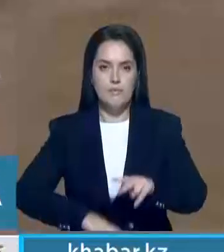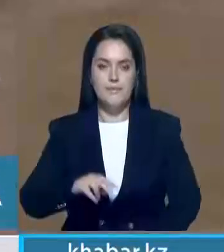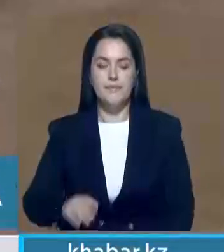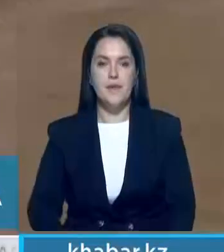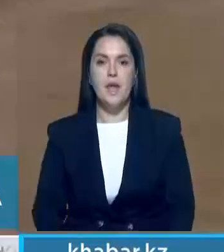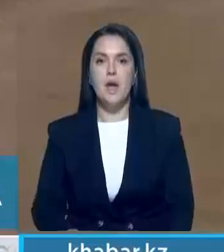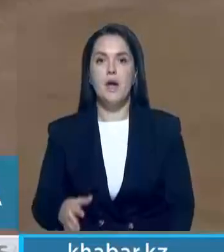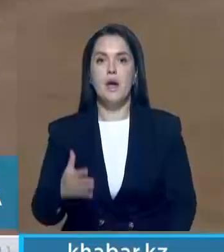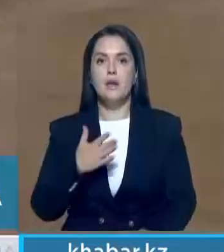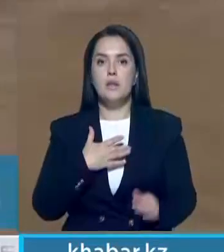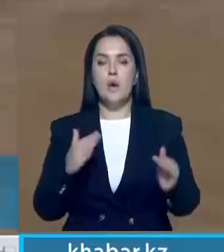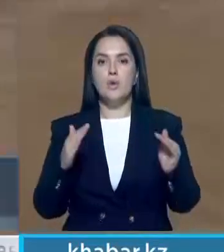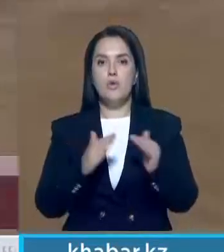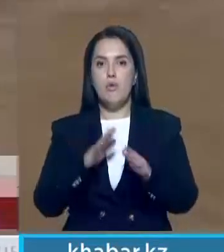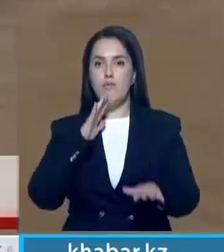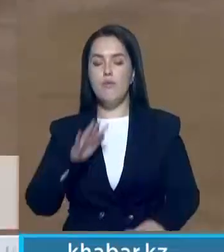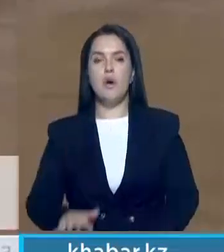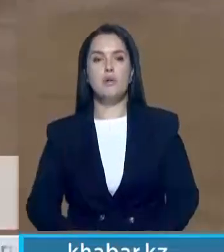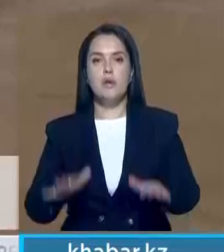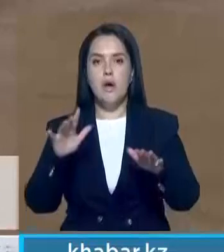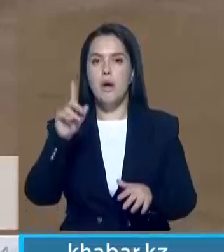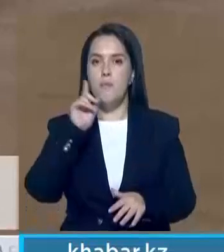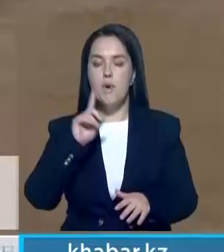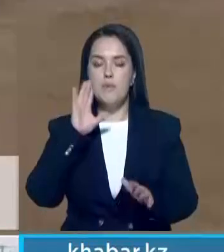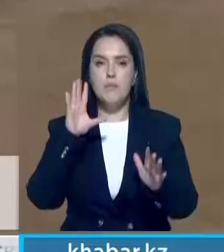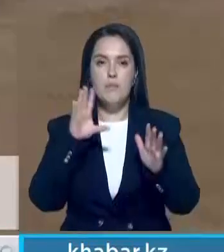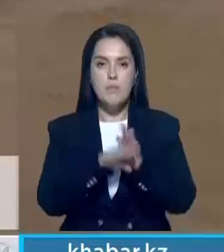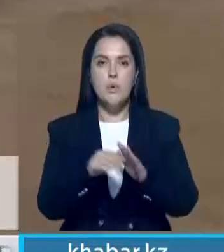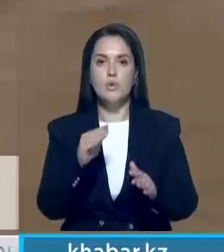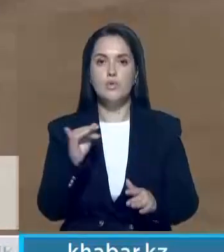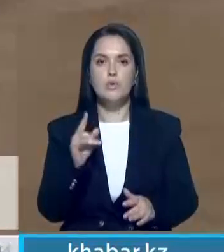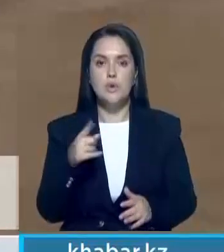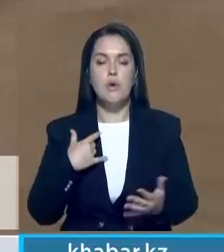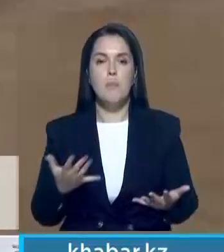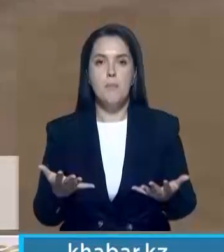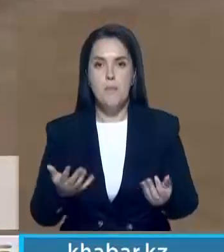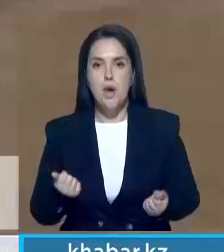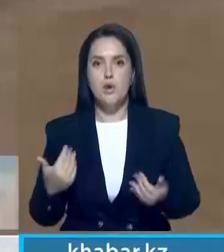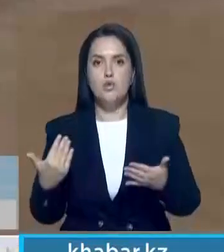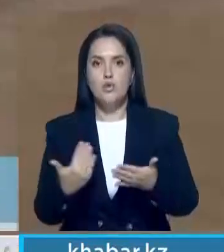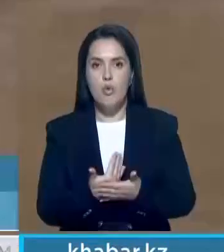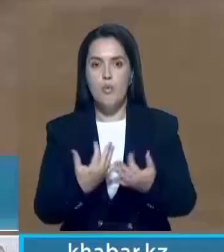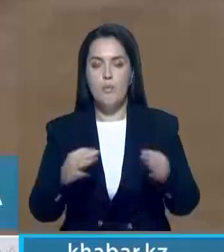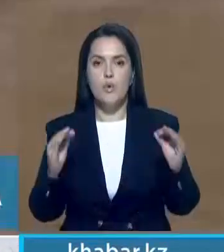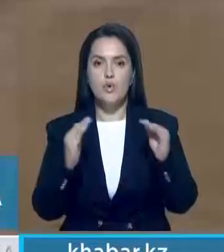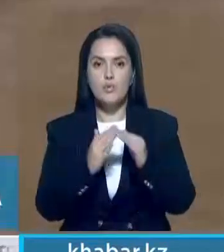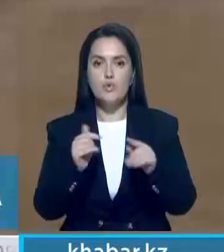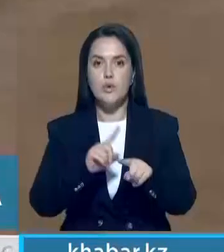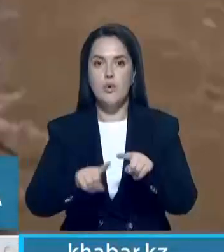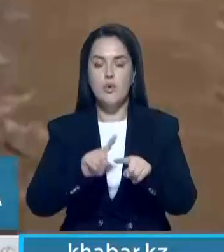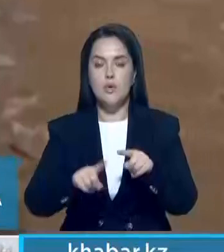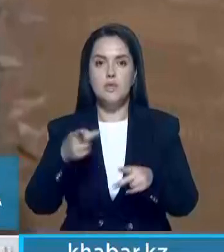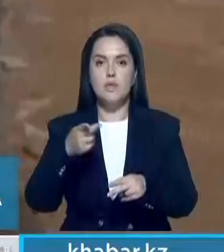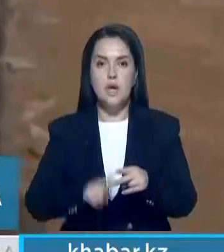Весной наш дом в дачном массиве ушел под воду. Живем пока в эвакопункте. В микрорайоне Жолдыз мы получили новый просторный дом. Сейчас завершают его